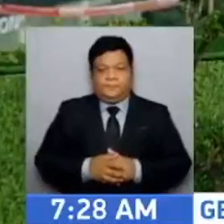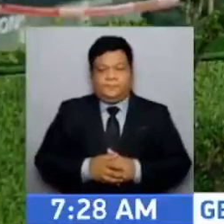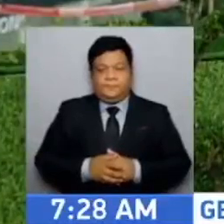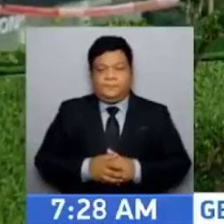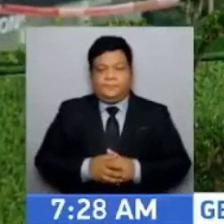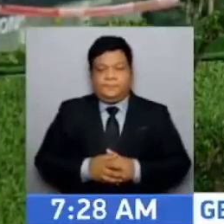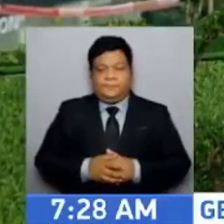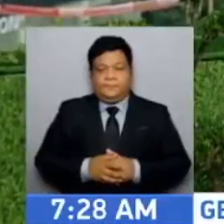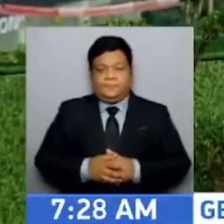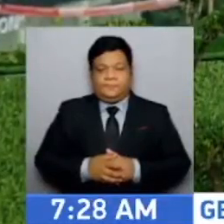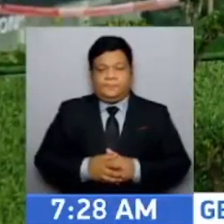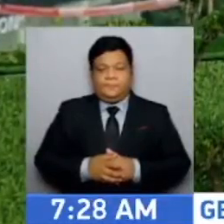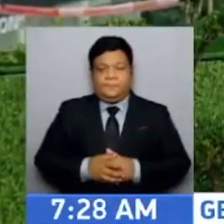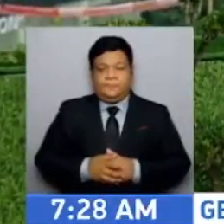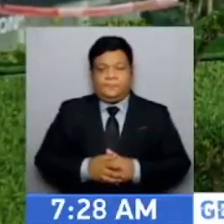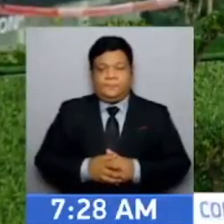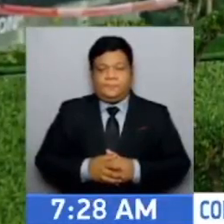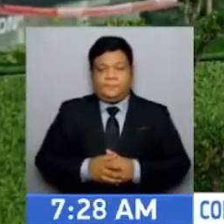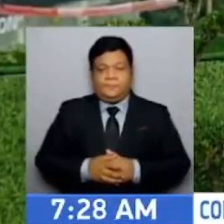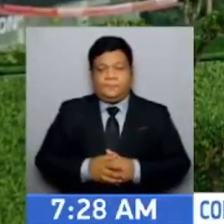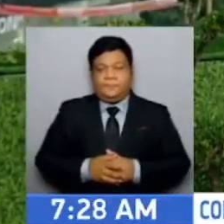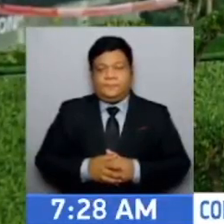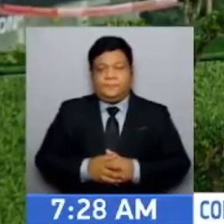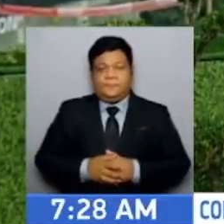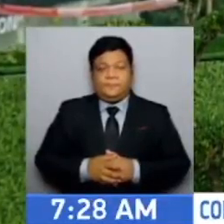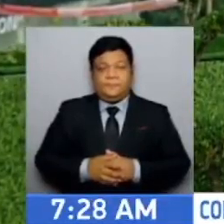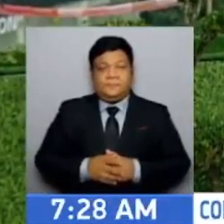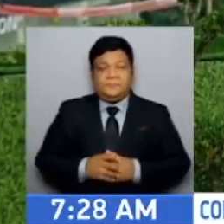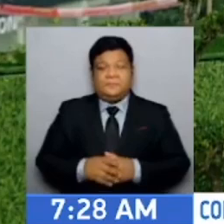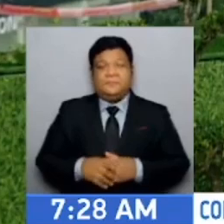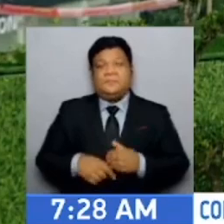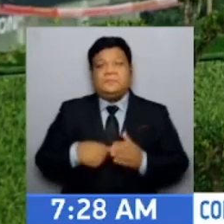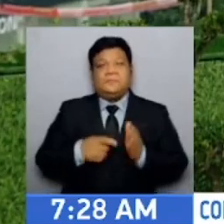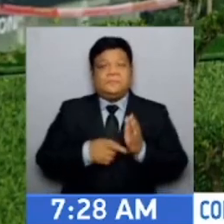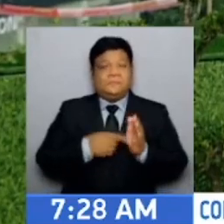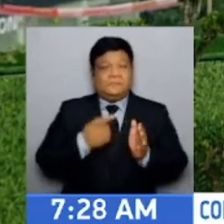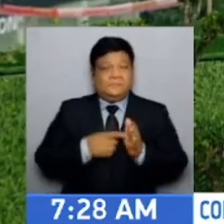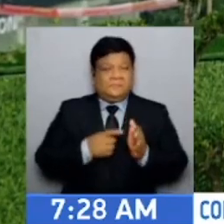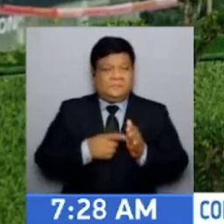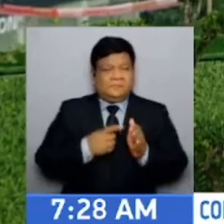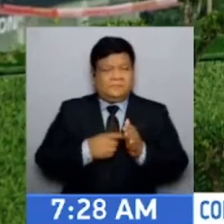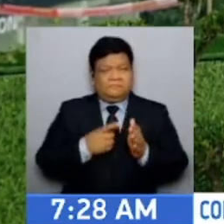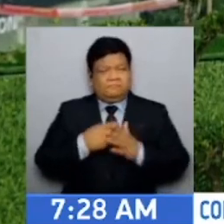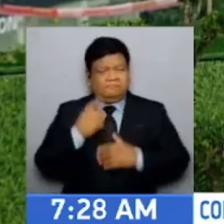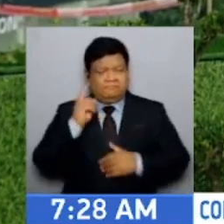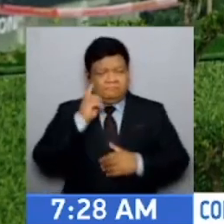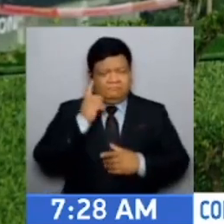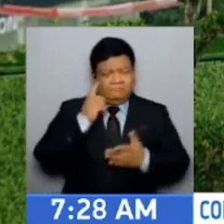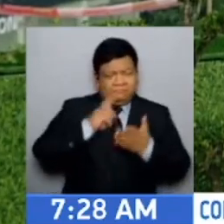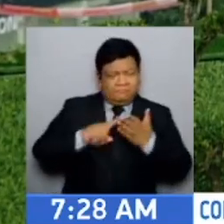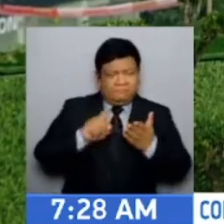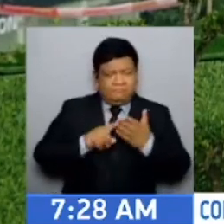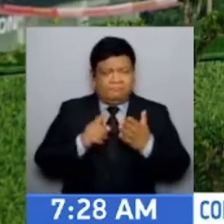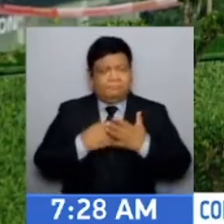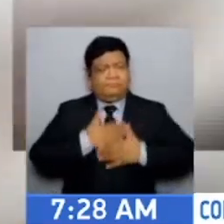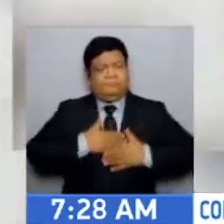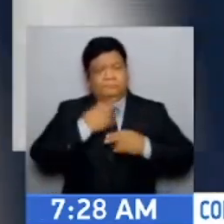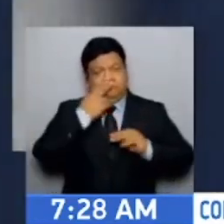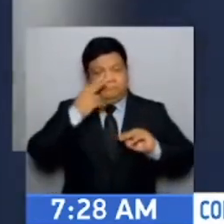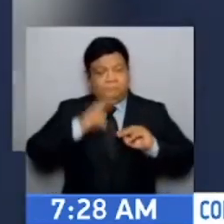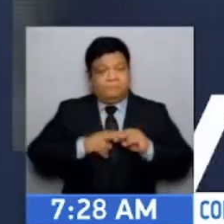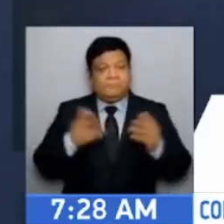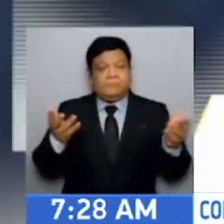subject na minsan nakakabaliw. Bakit hindi gawing nakakaaliw? Yan ang diskarte ng isang guro sa Jordan.